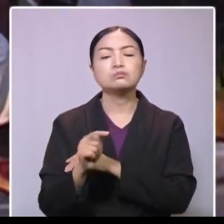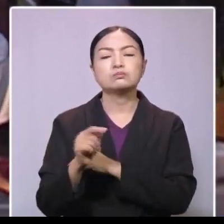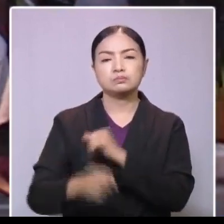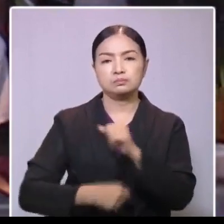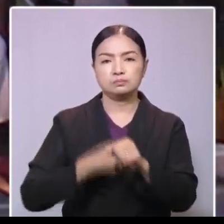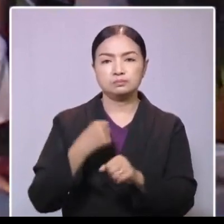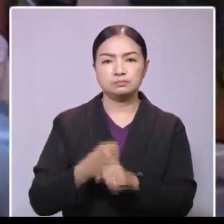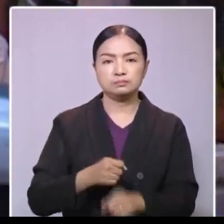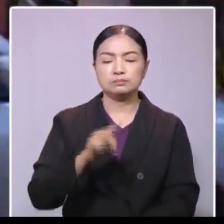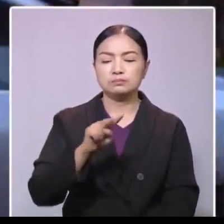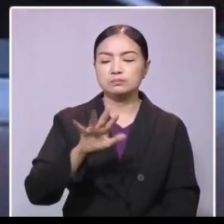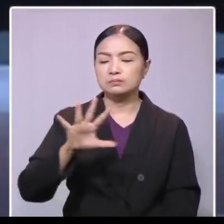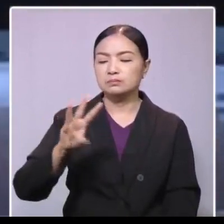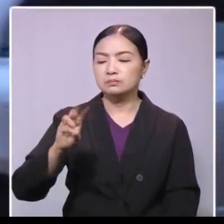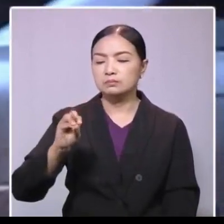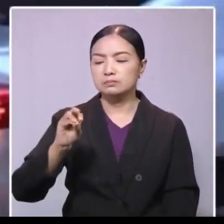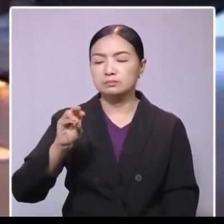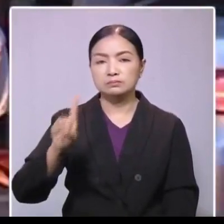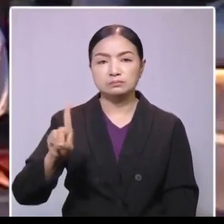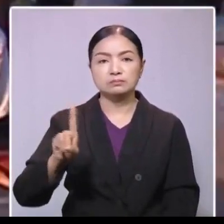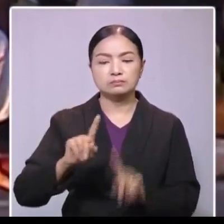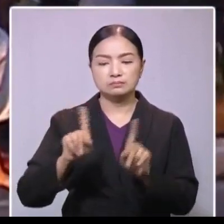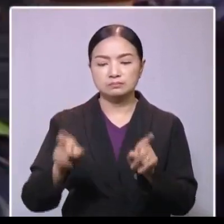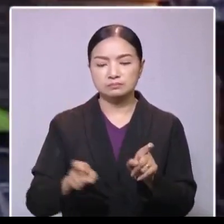2561มาตรา 64ฮะค่ะ